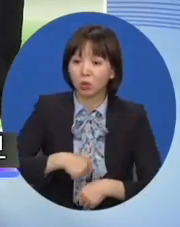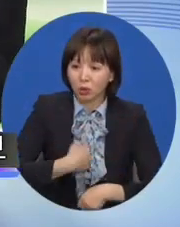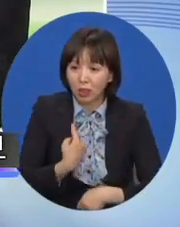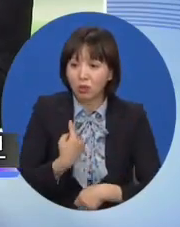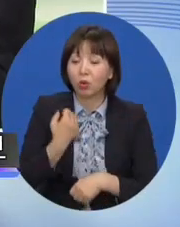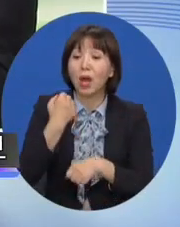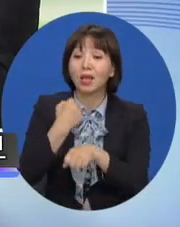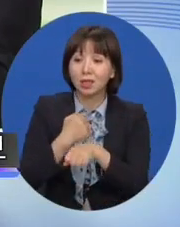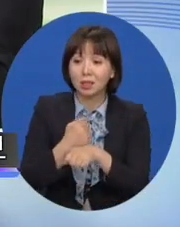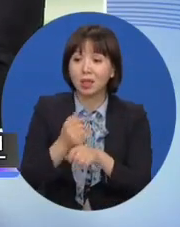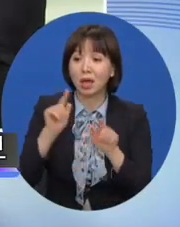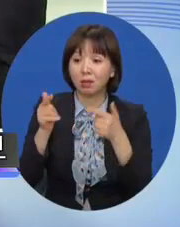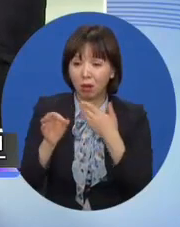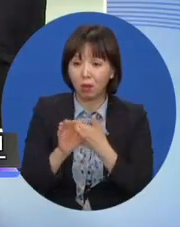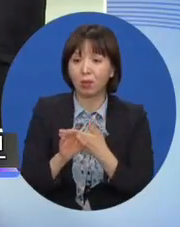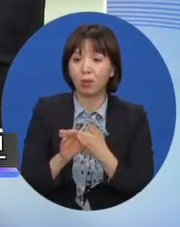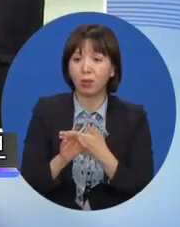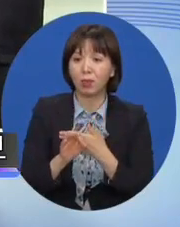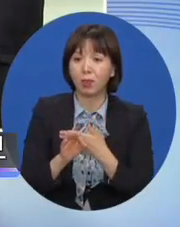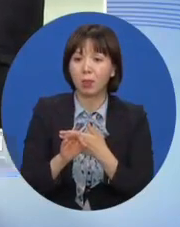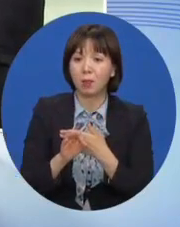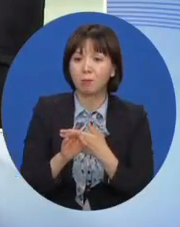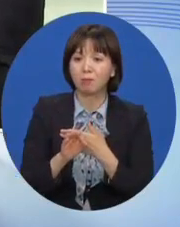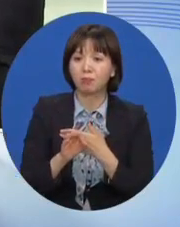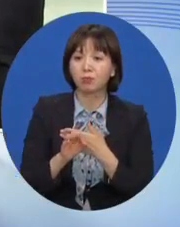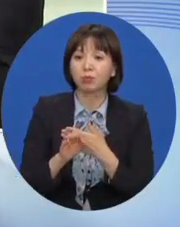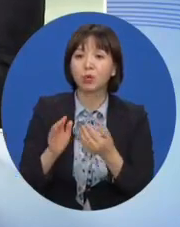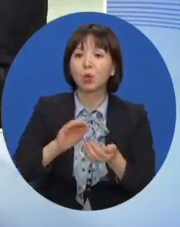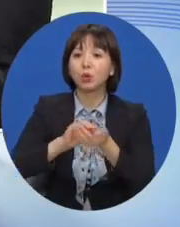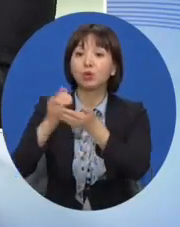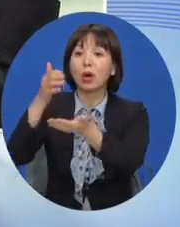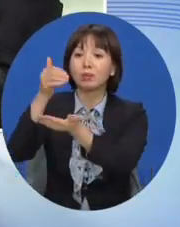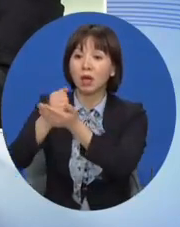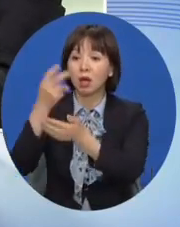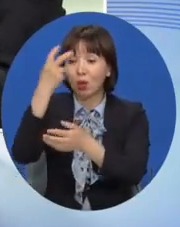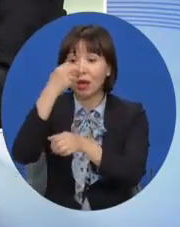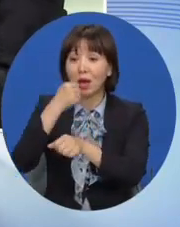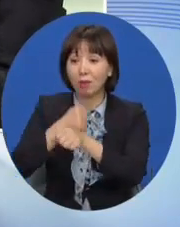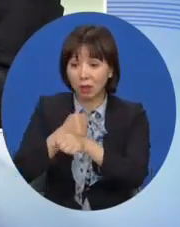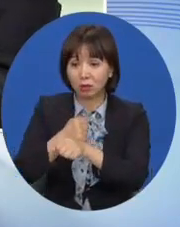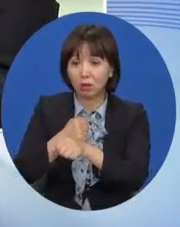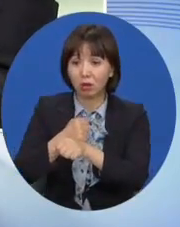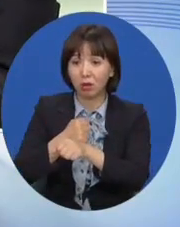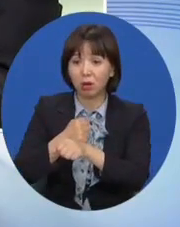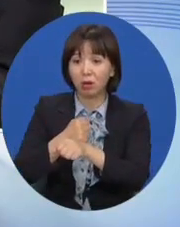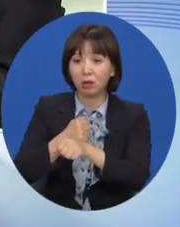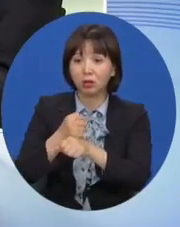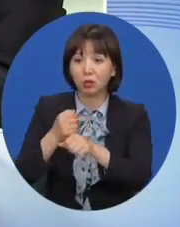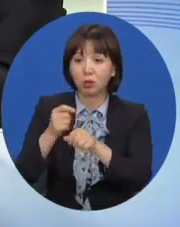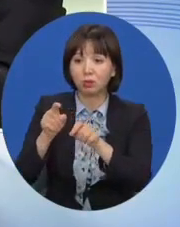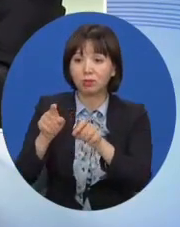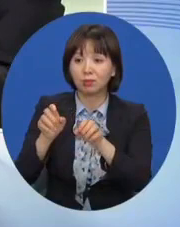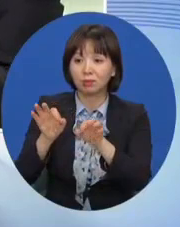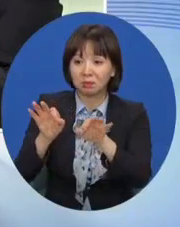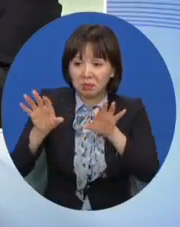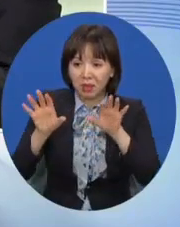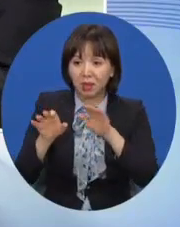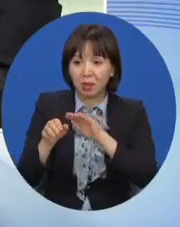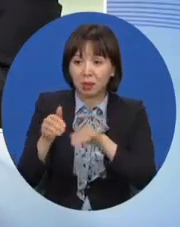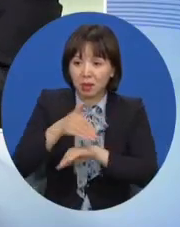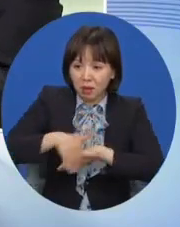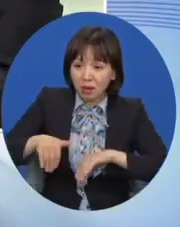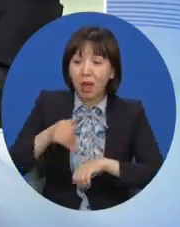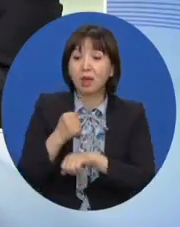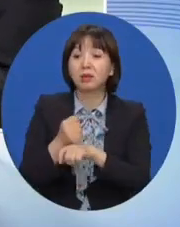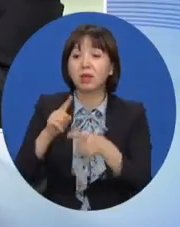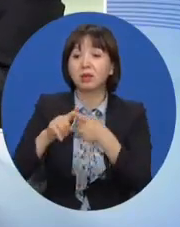예? 독단적으로 했는지, 조합장이 그걸 관여를 하면서 발을 싹 뺐는지, 이런 것을 한 1분 드릴